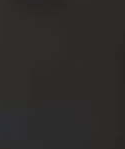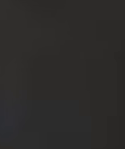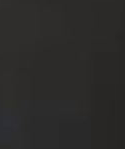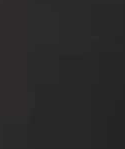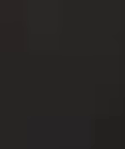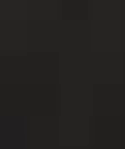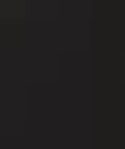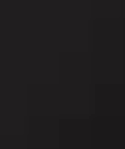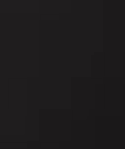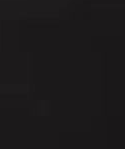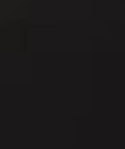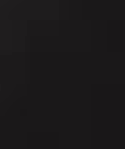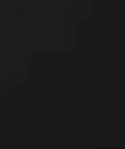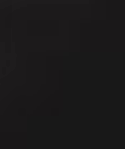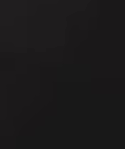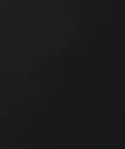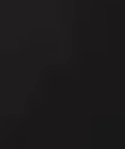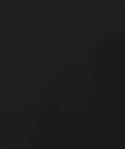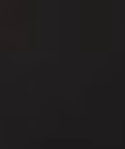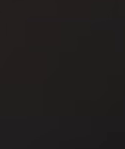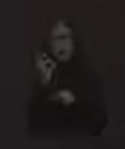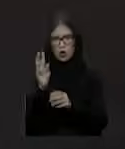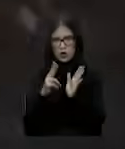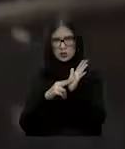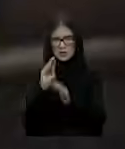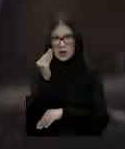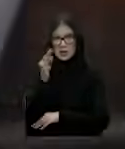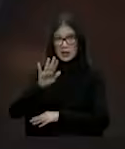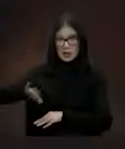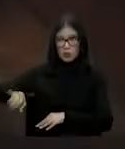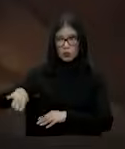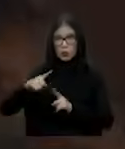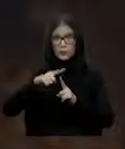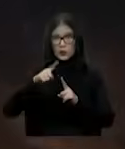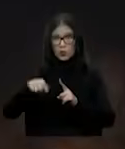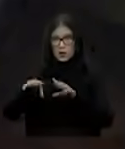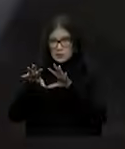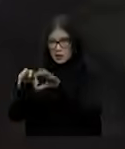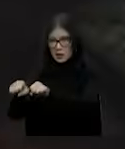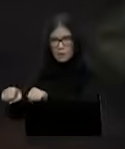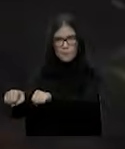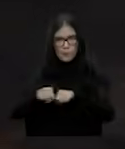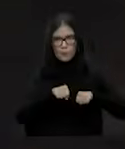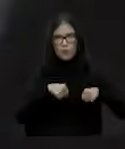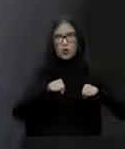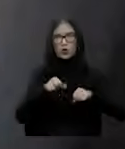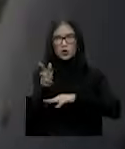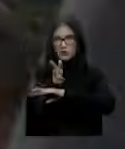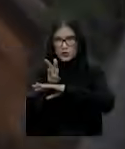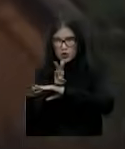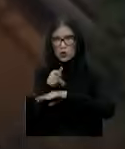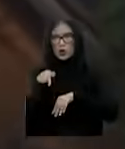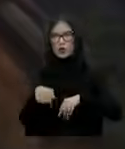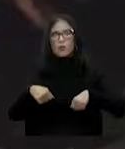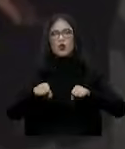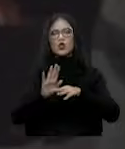kawasan Pekayon, Pasar Rebo, Jakarta Timur. Petugas juga mengamankan sepeda motor yang digunakan pelaku di dalam video viral terparkir di halaman